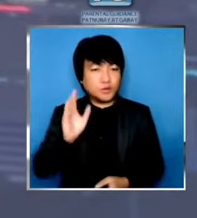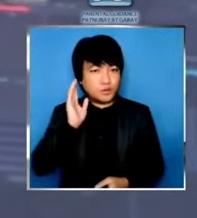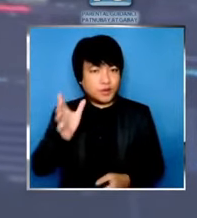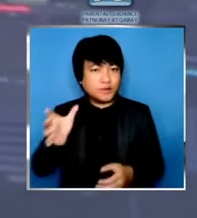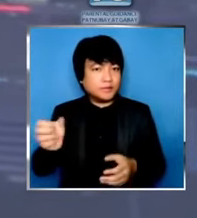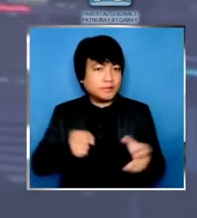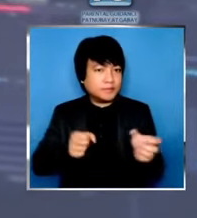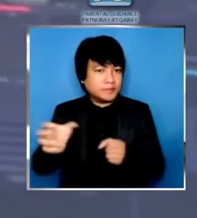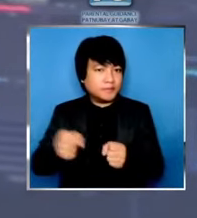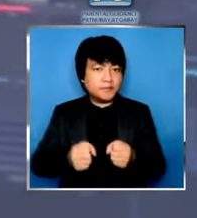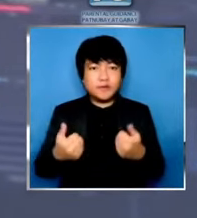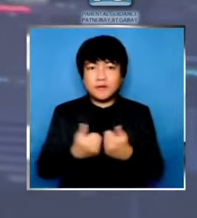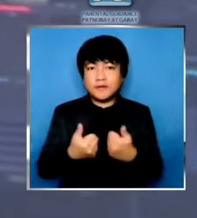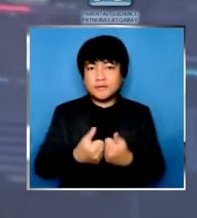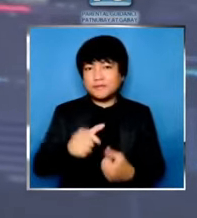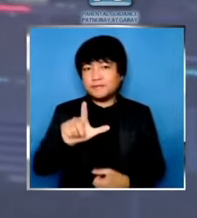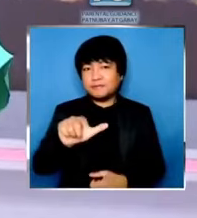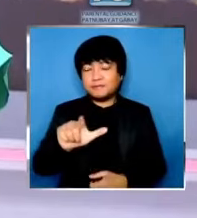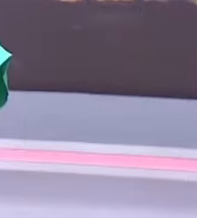yan.